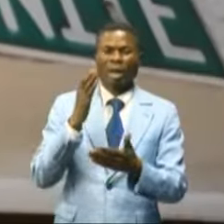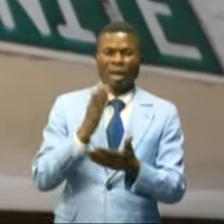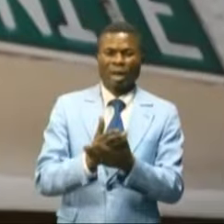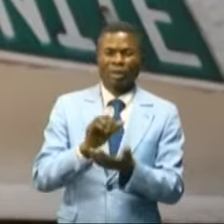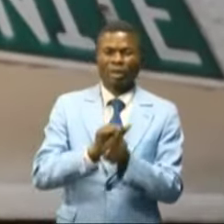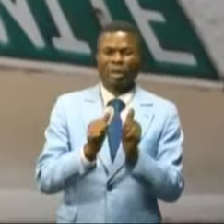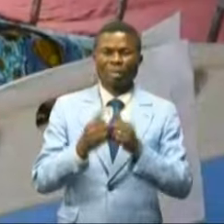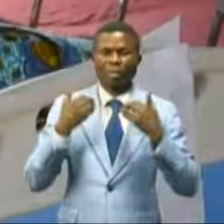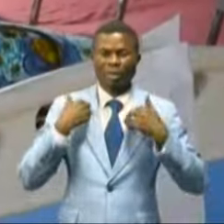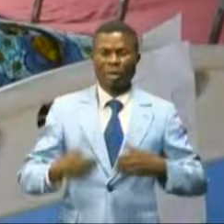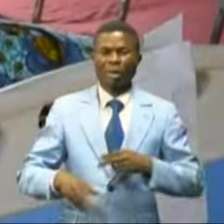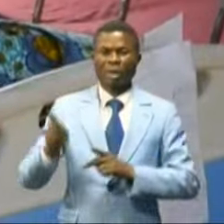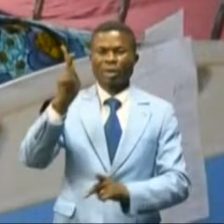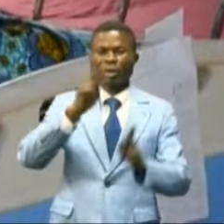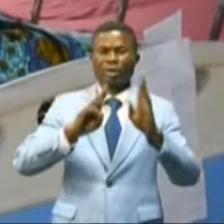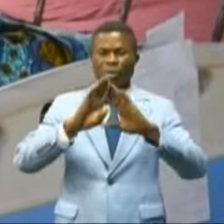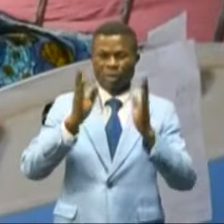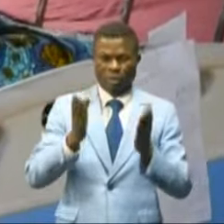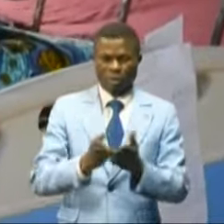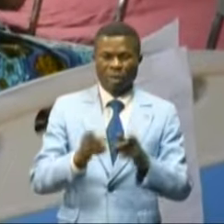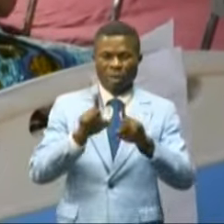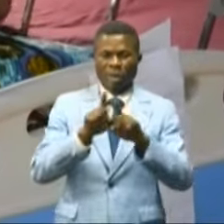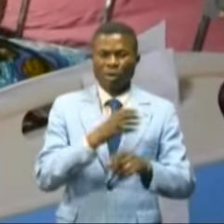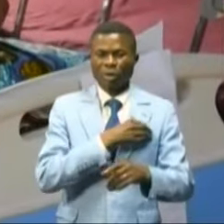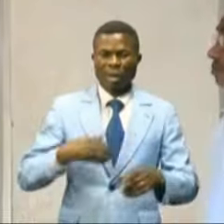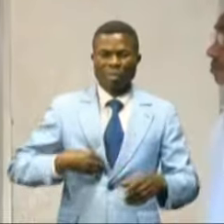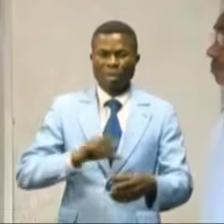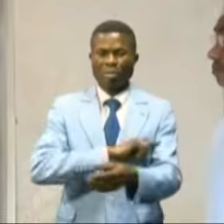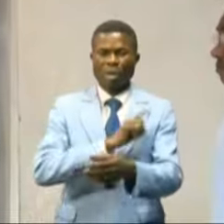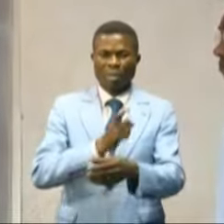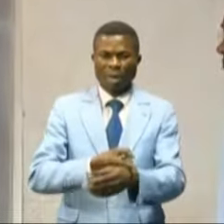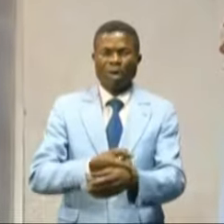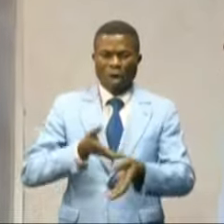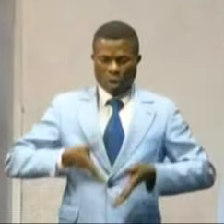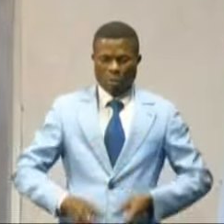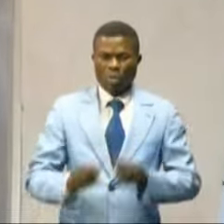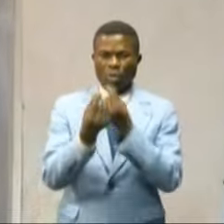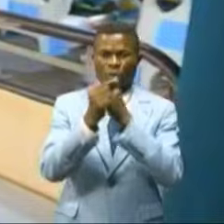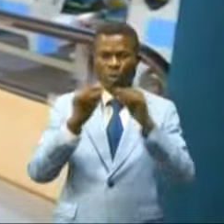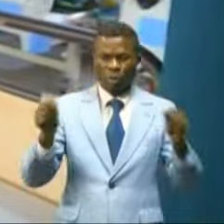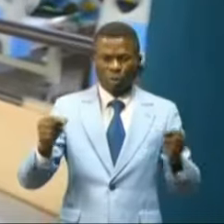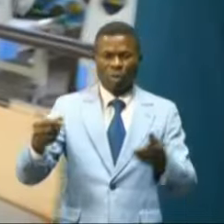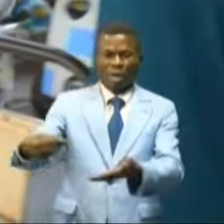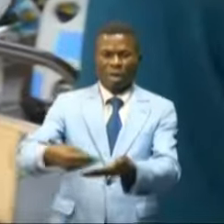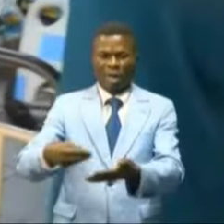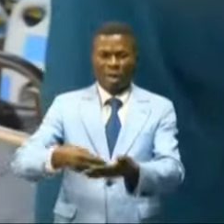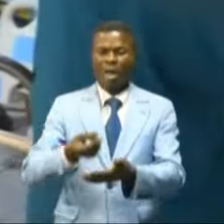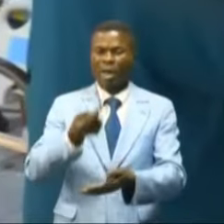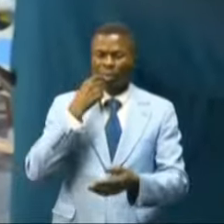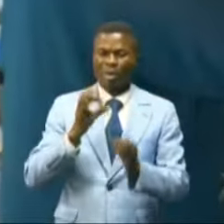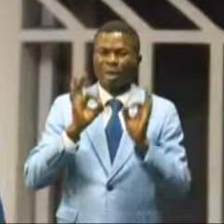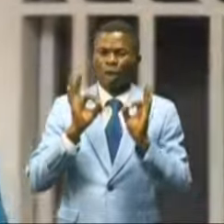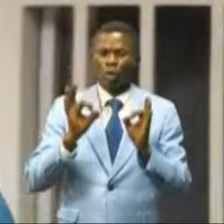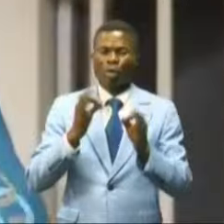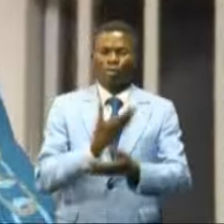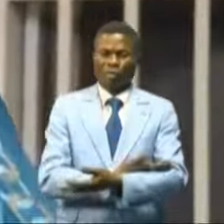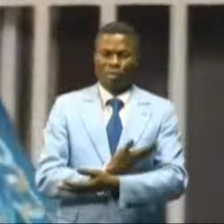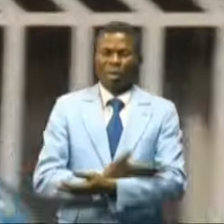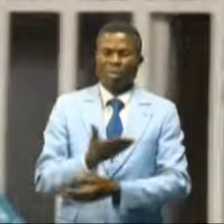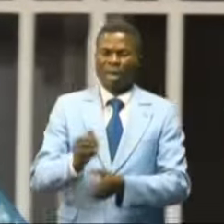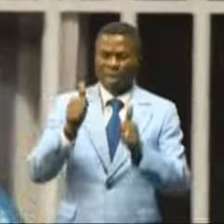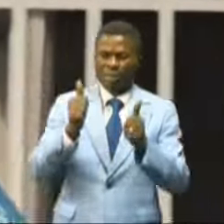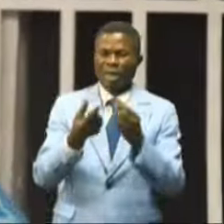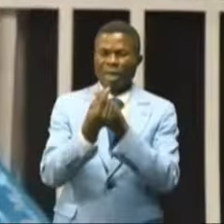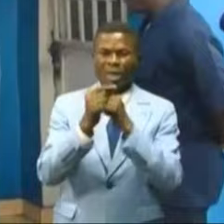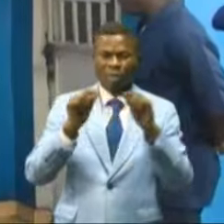de santé de la population dans le cadre de la gratuité de la maternité et l'administration des soins aux nouveau-nés. La gestionnaire des cliniques